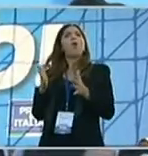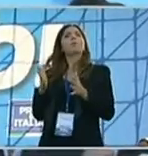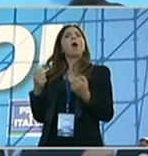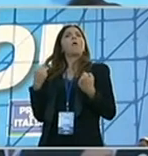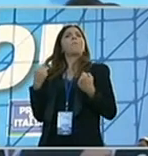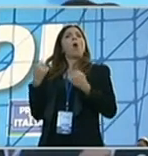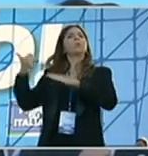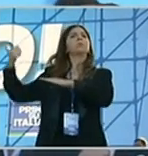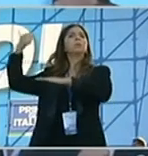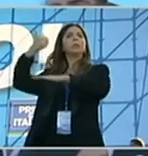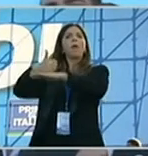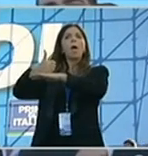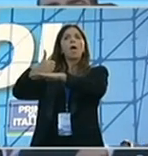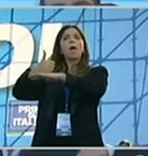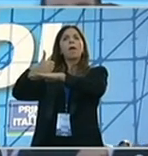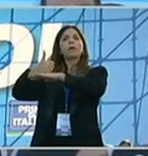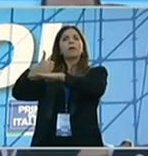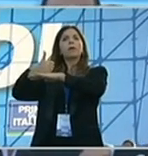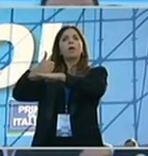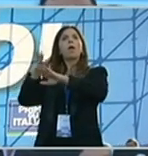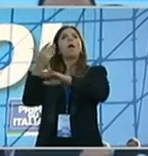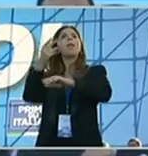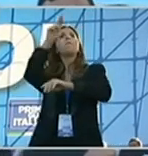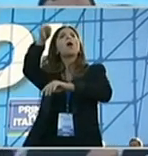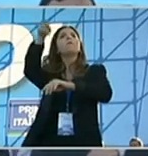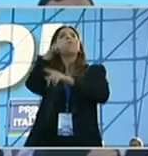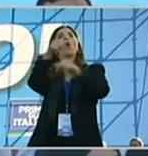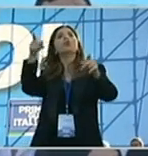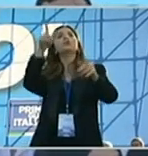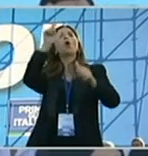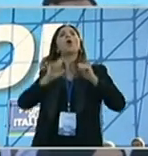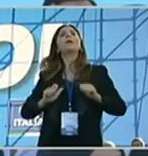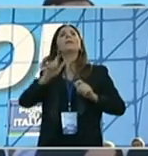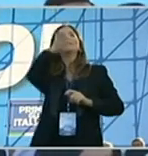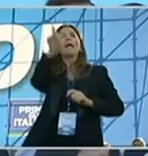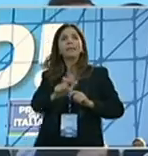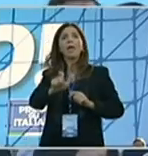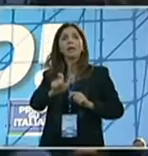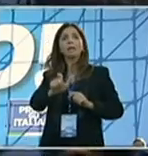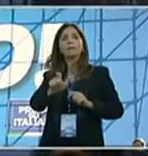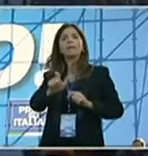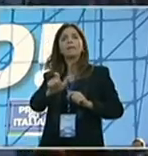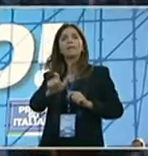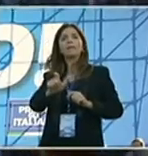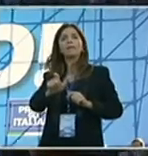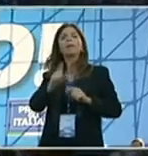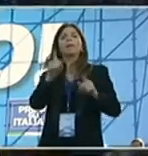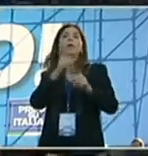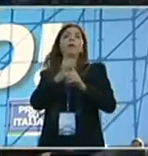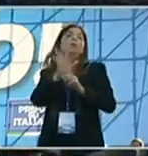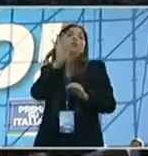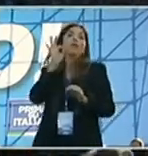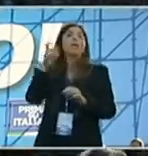di non far votare gli italiani e di impedire alla maggioranza degli italiani di scegliere il governo